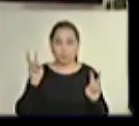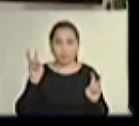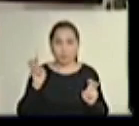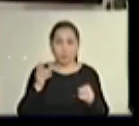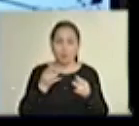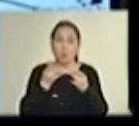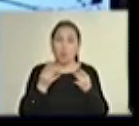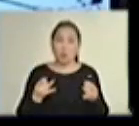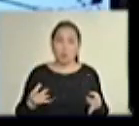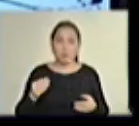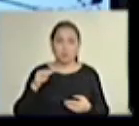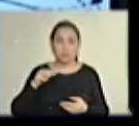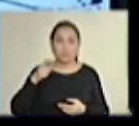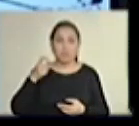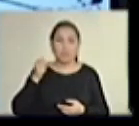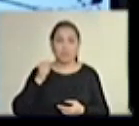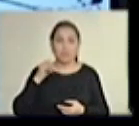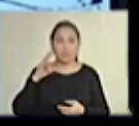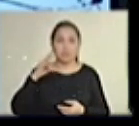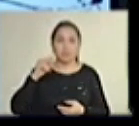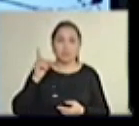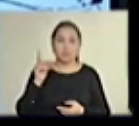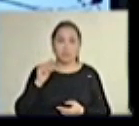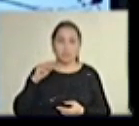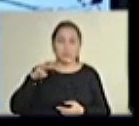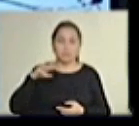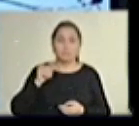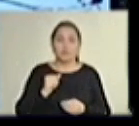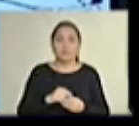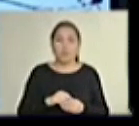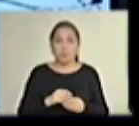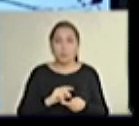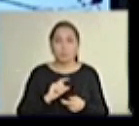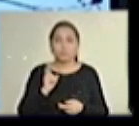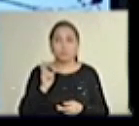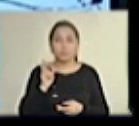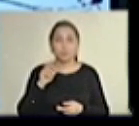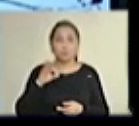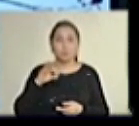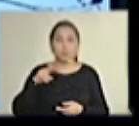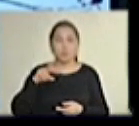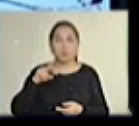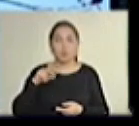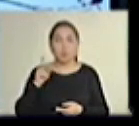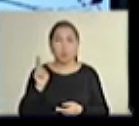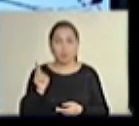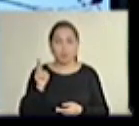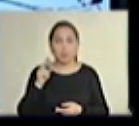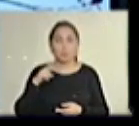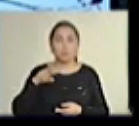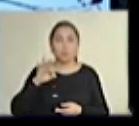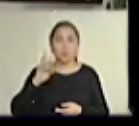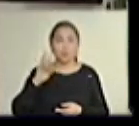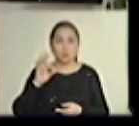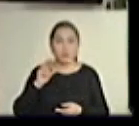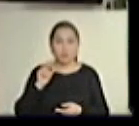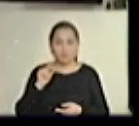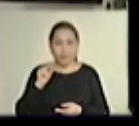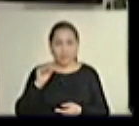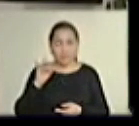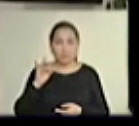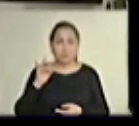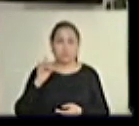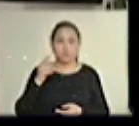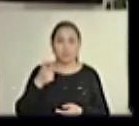oddiy mexanizmlar. Blok, qiya tekislik, vint, pona va chig'iriqning qo'llanilishi. Yodingizda bo'lsa,